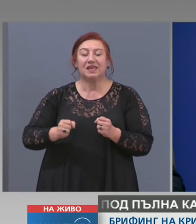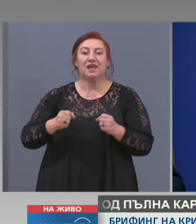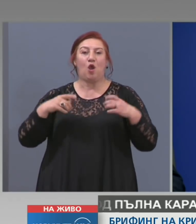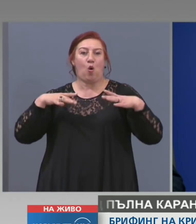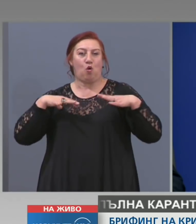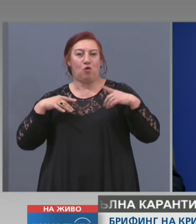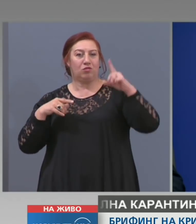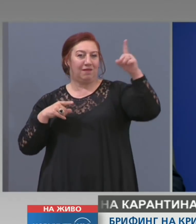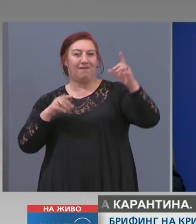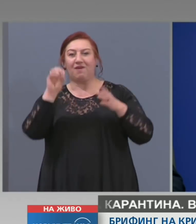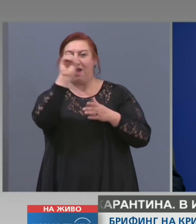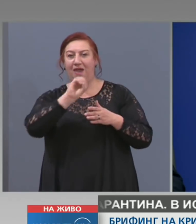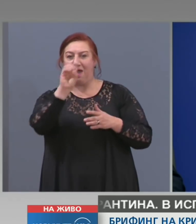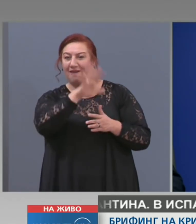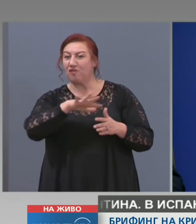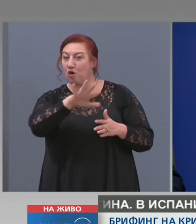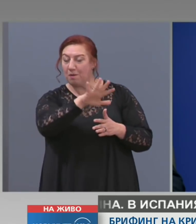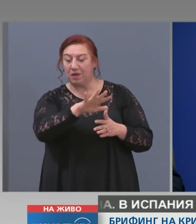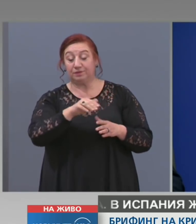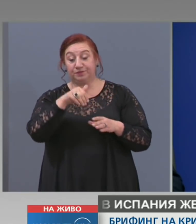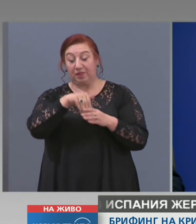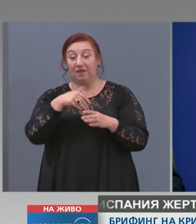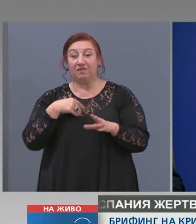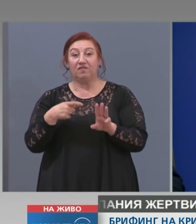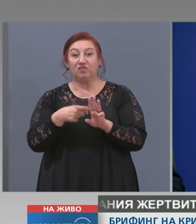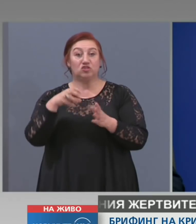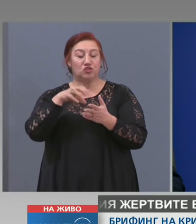Европа, в щаба